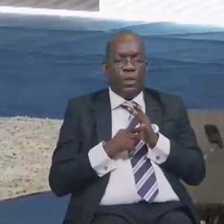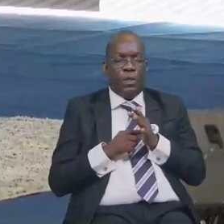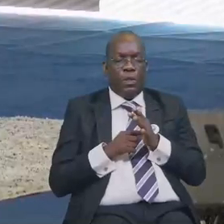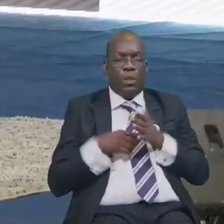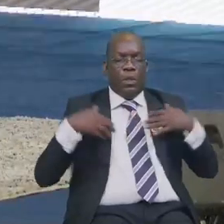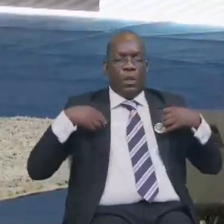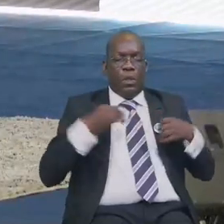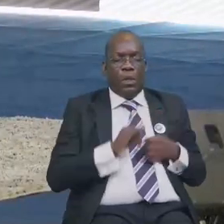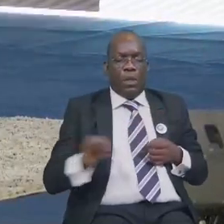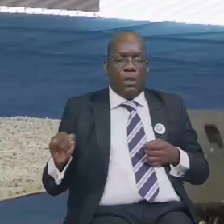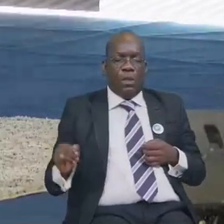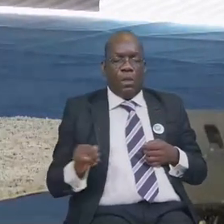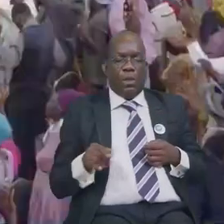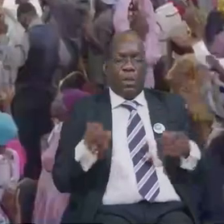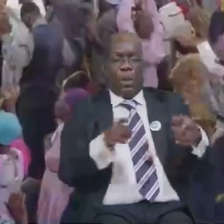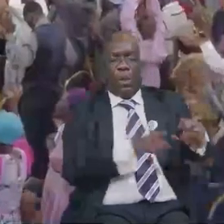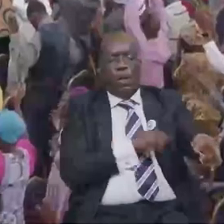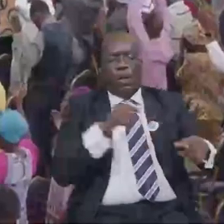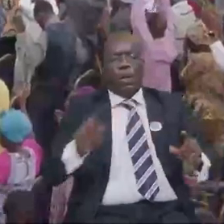Au-delà de cette guérison, la longue vie,